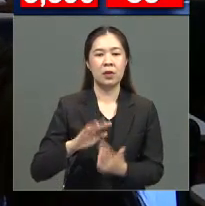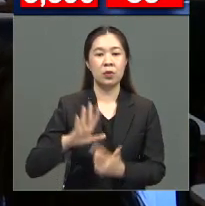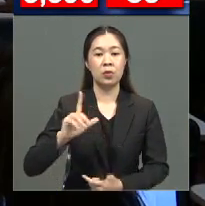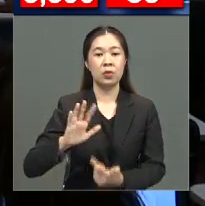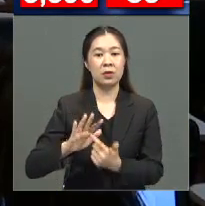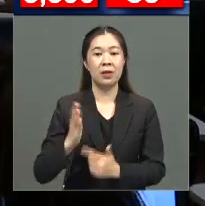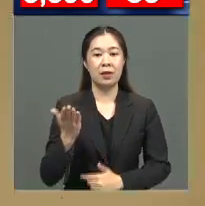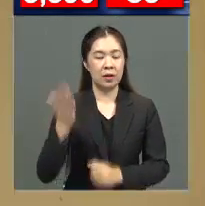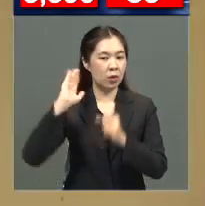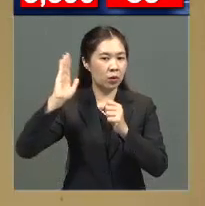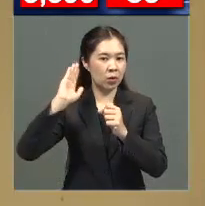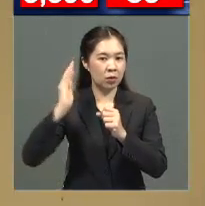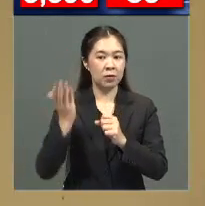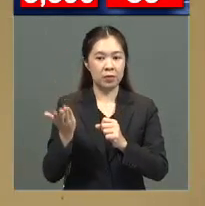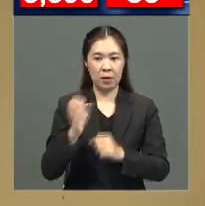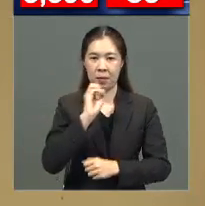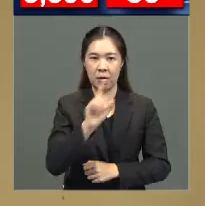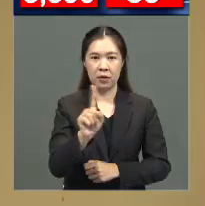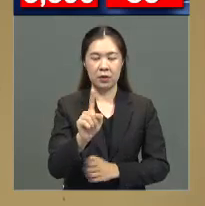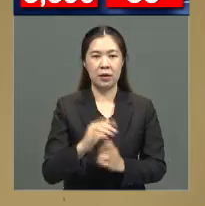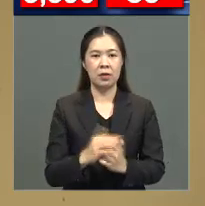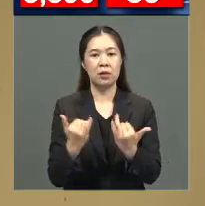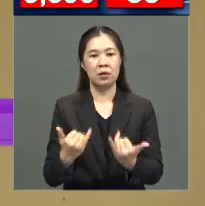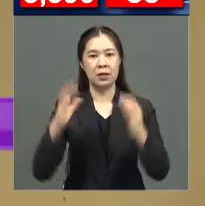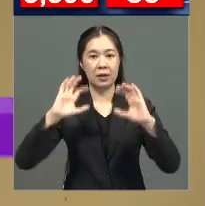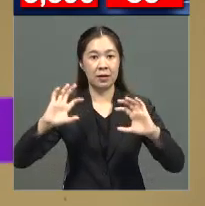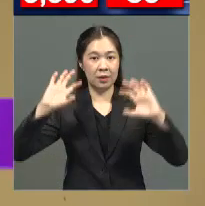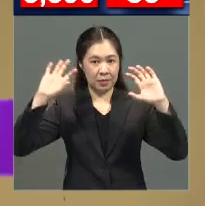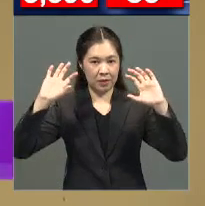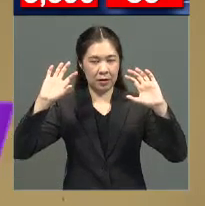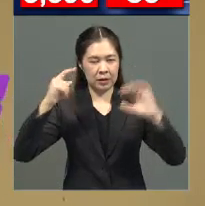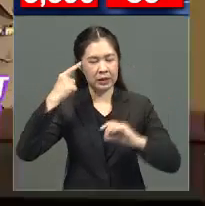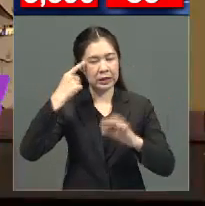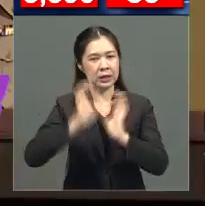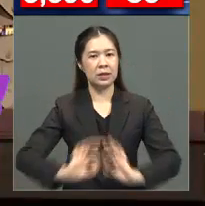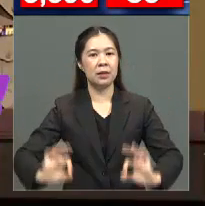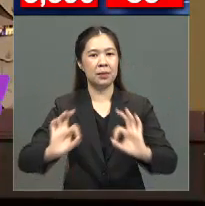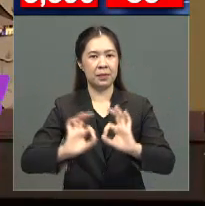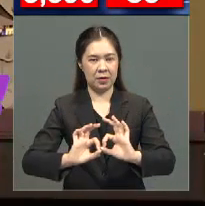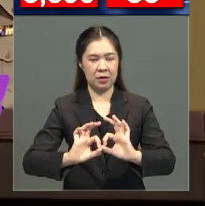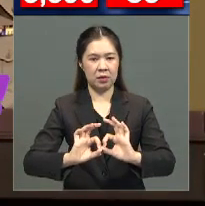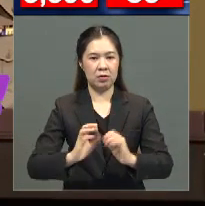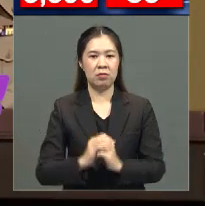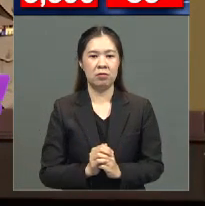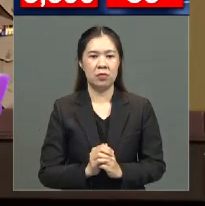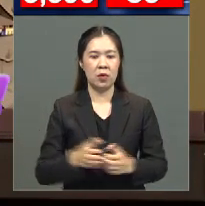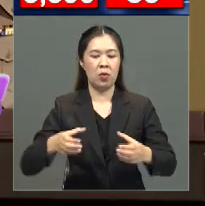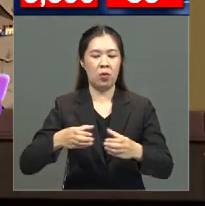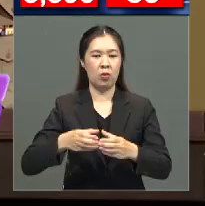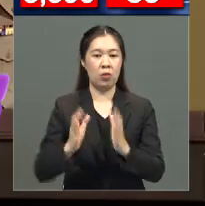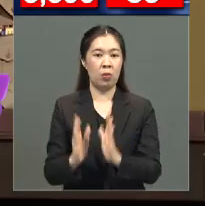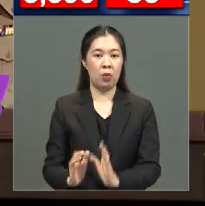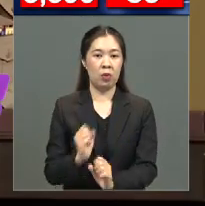ำสำนักนายกรัฐมนตรีก็มีการเปิดเผยนะคะว่าทางรัฐบาลเองเห็นความจำเป็นค่ะที่ควรอนุญาตให้กลุ่มนักธุ